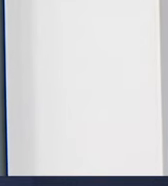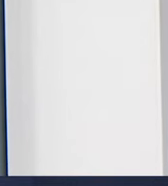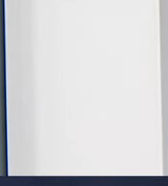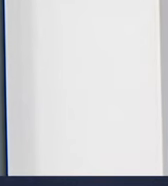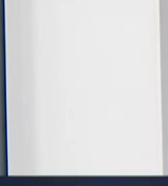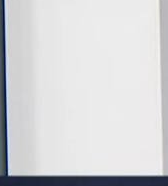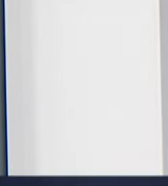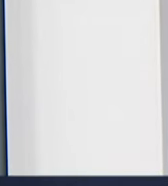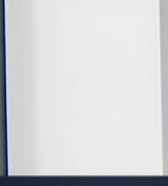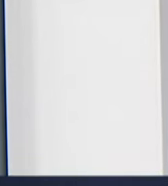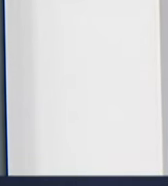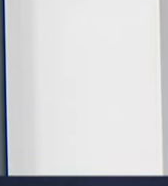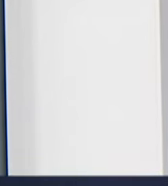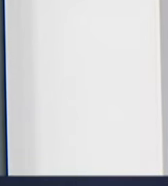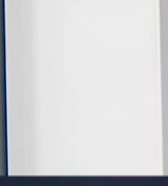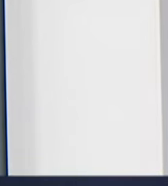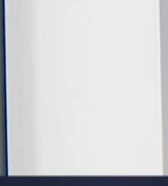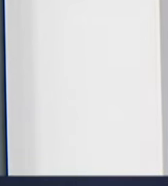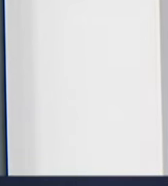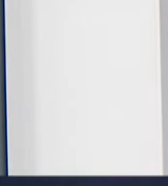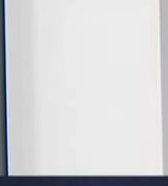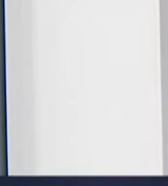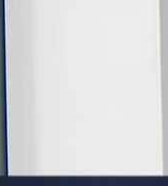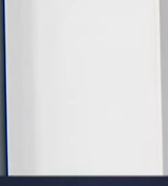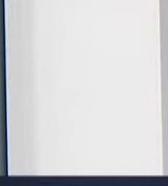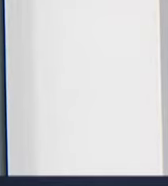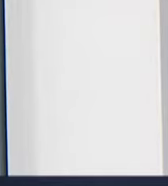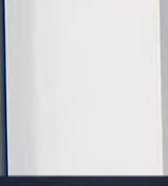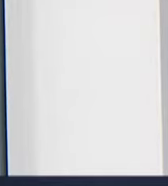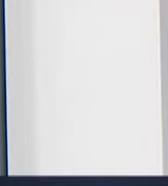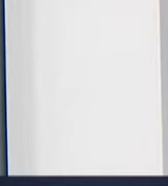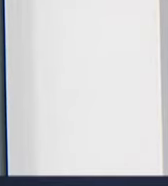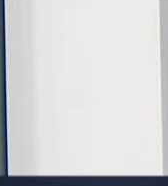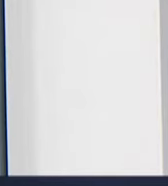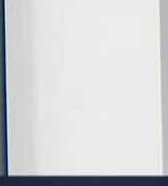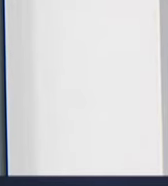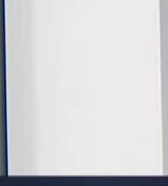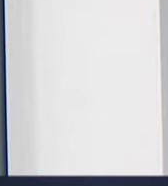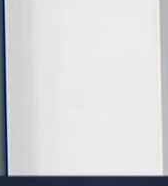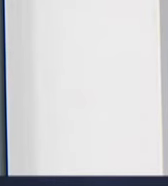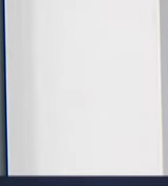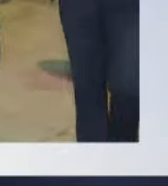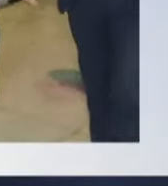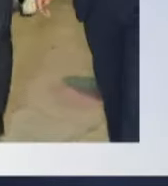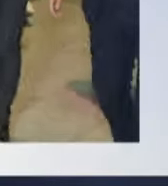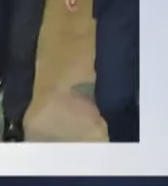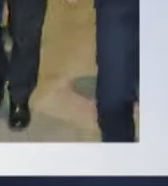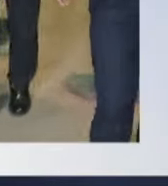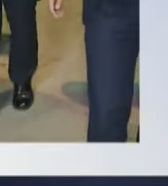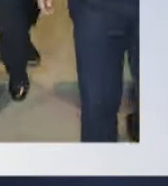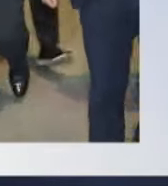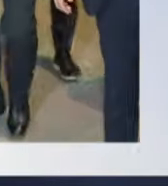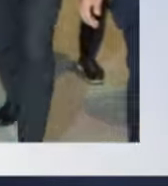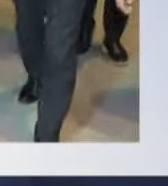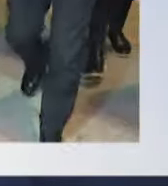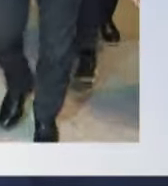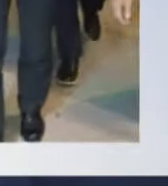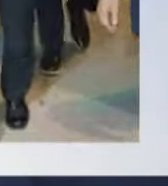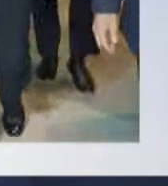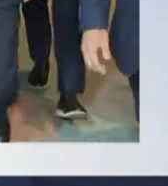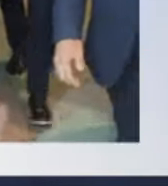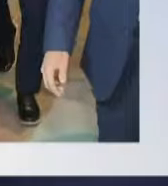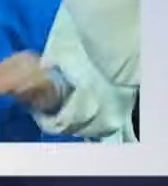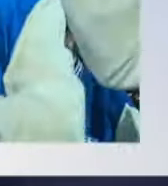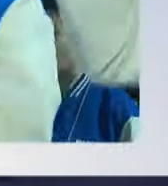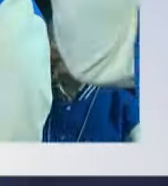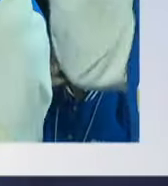체제가 본격화되면서 또 선거가 본격화되면서 2조, 특히 이제 조국 혁신당 때문에 이야기가 많이 나온 것이죠. 2조 심판론을 옮겨간